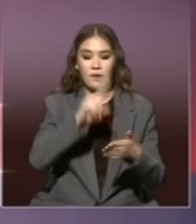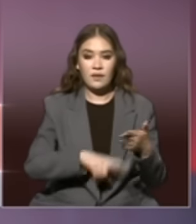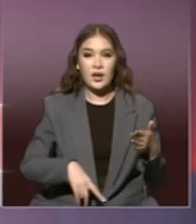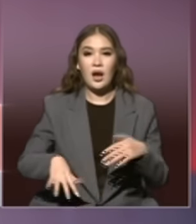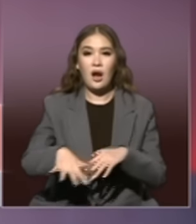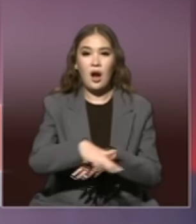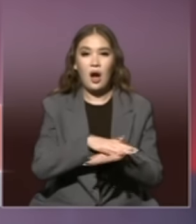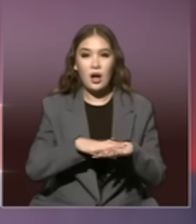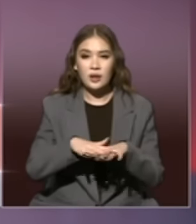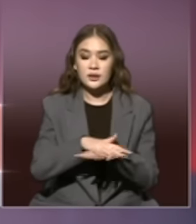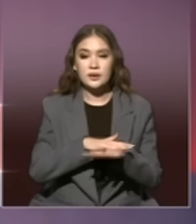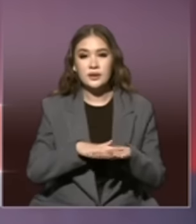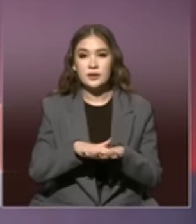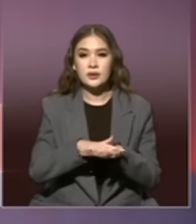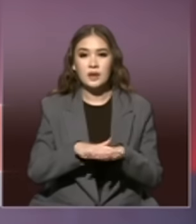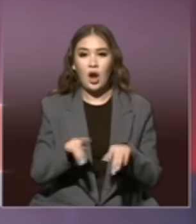халықтың